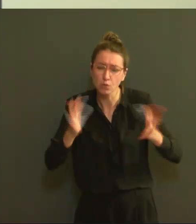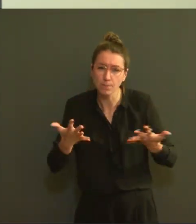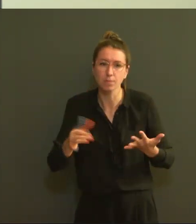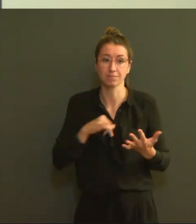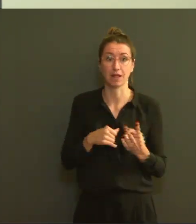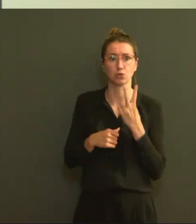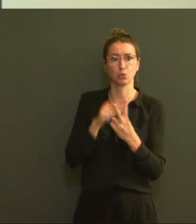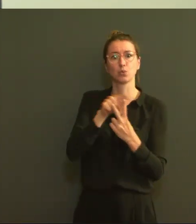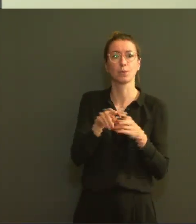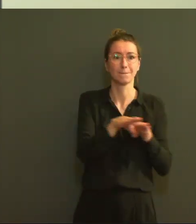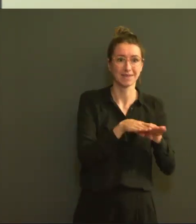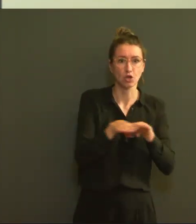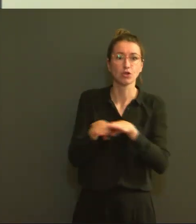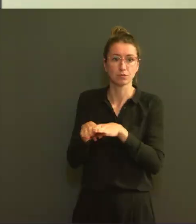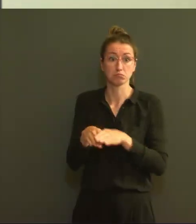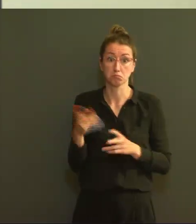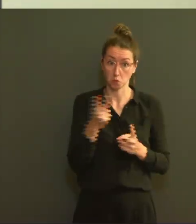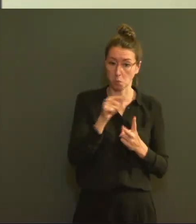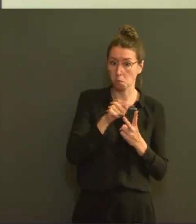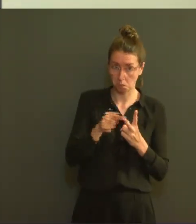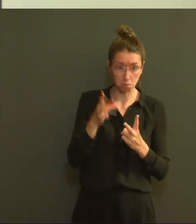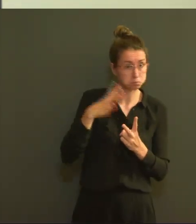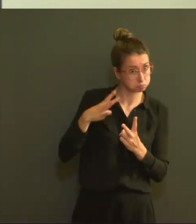ont chacune des avantages et des inconvénients.